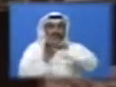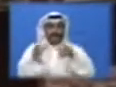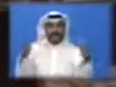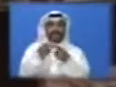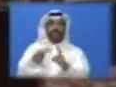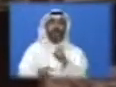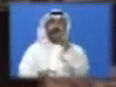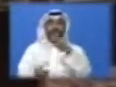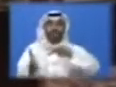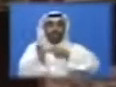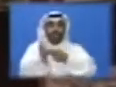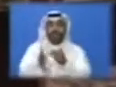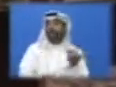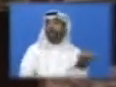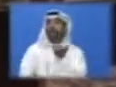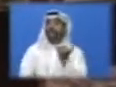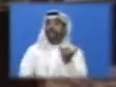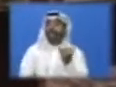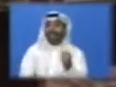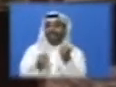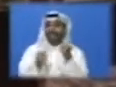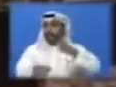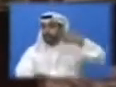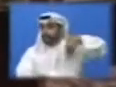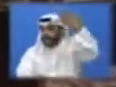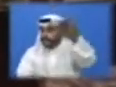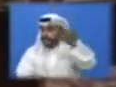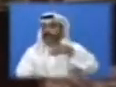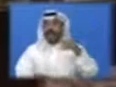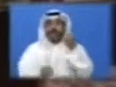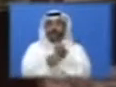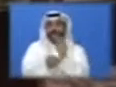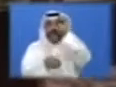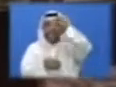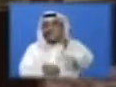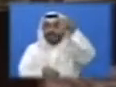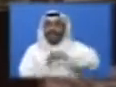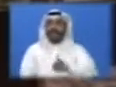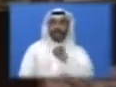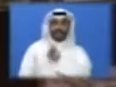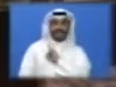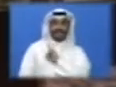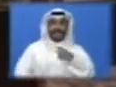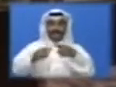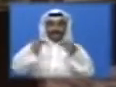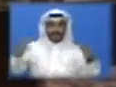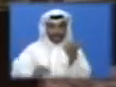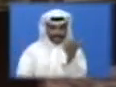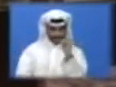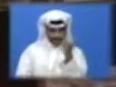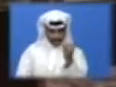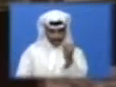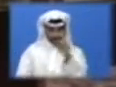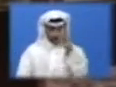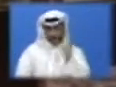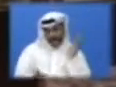الاجتماع، والتي تتعلق بأهم التحديات التي تواجهها أجهزة الخدمة المدنية بدول مجلس التعاون الخليجي